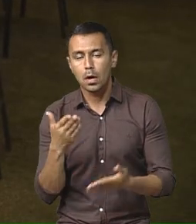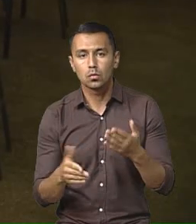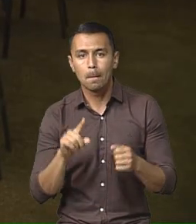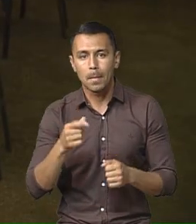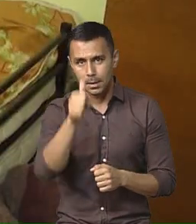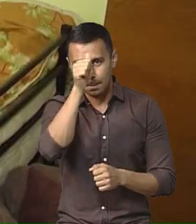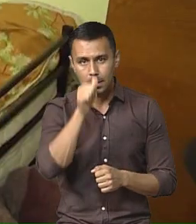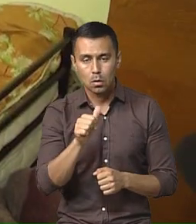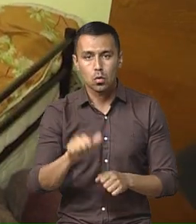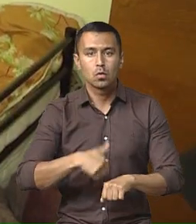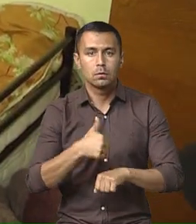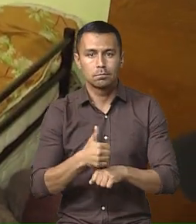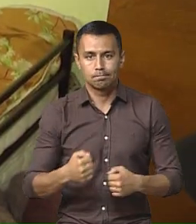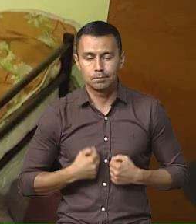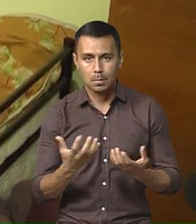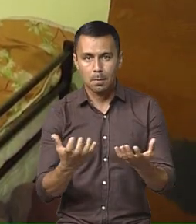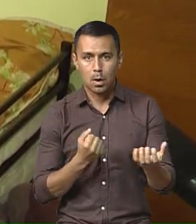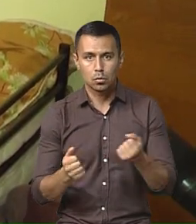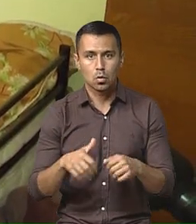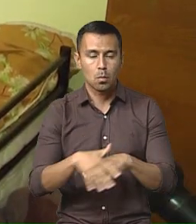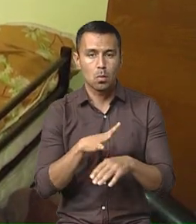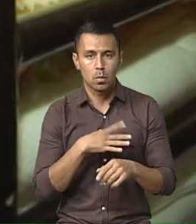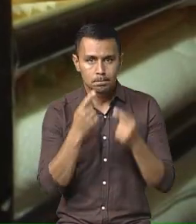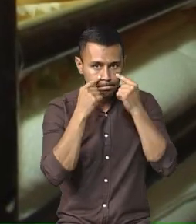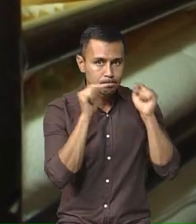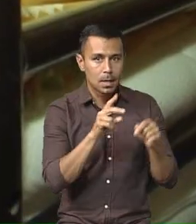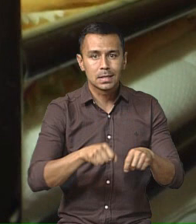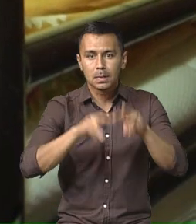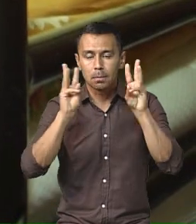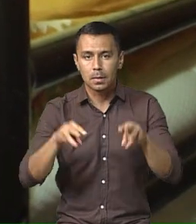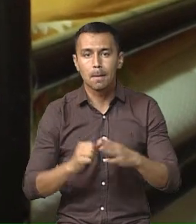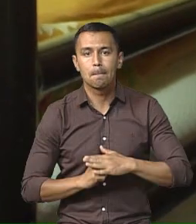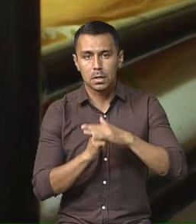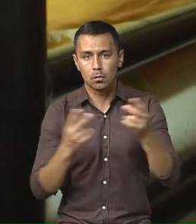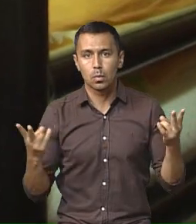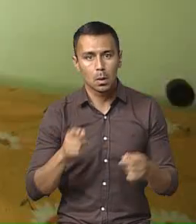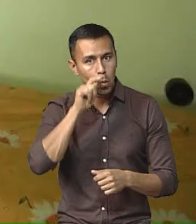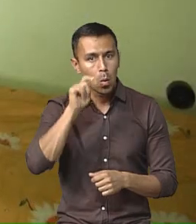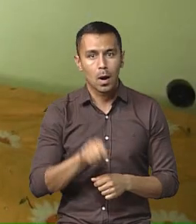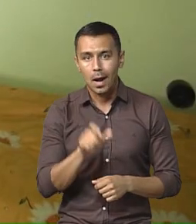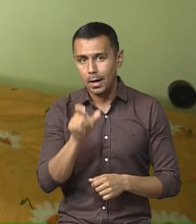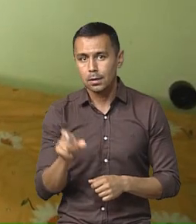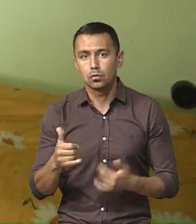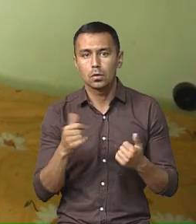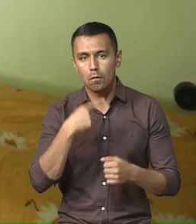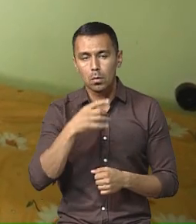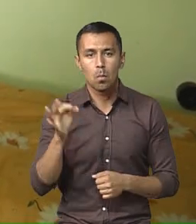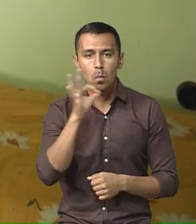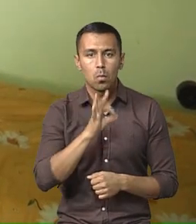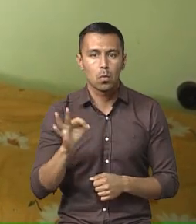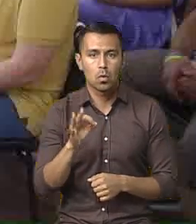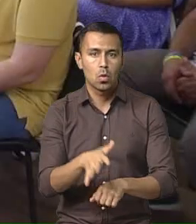перші місяці основні зусилля приймаючих громад були кинуті на забезпечення базових потреб українців, то сьогодні мова йдеться вже